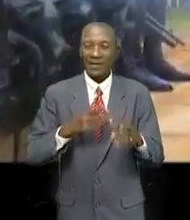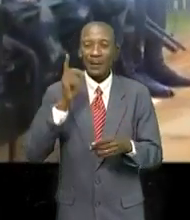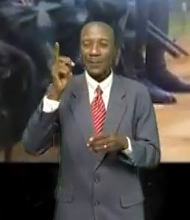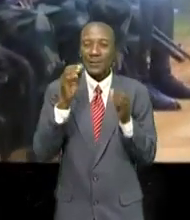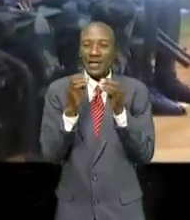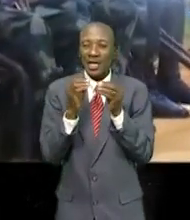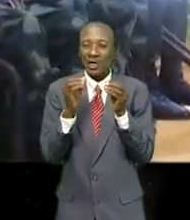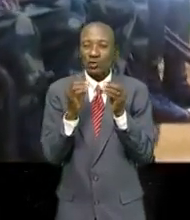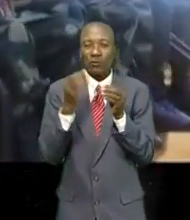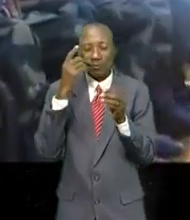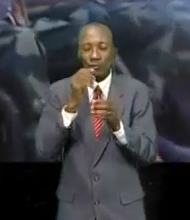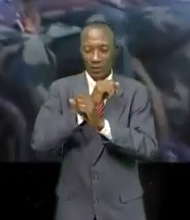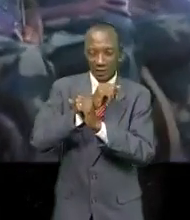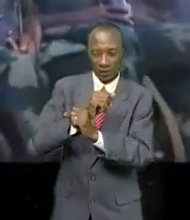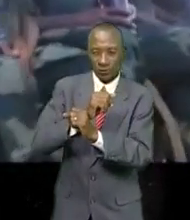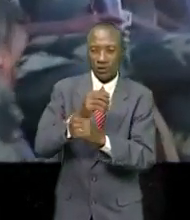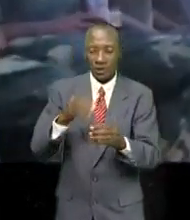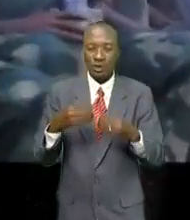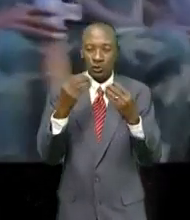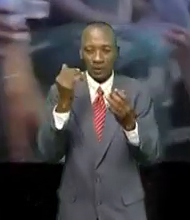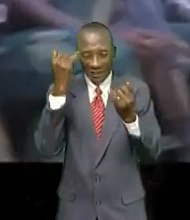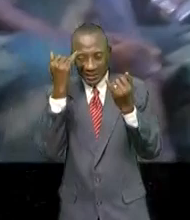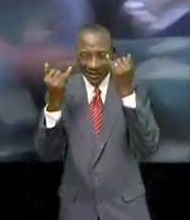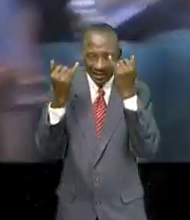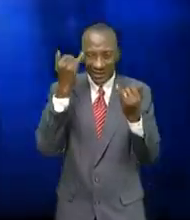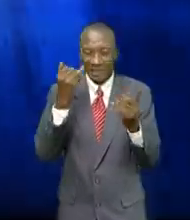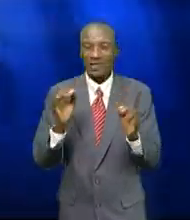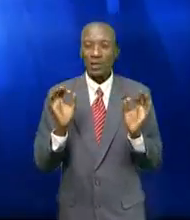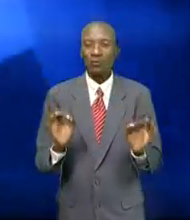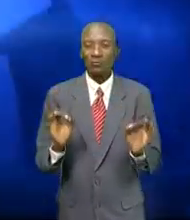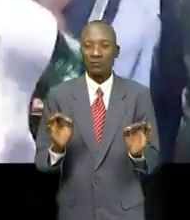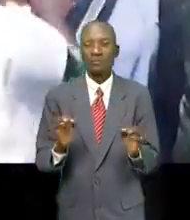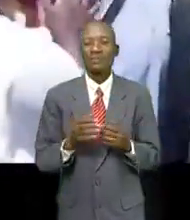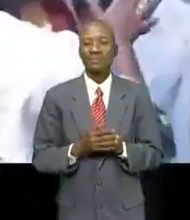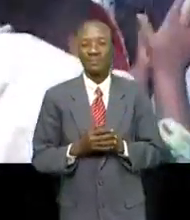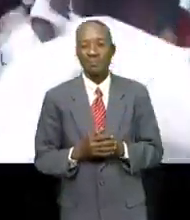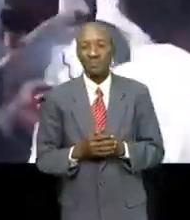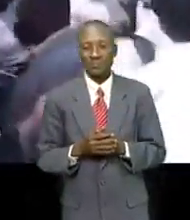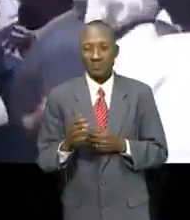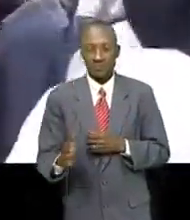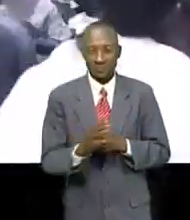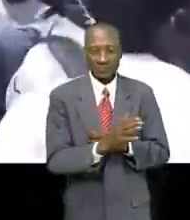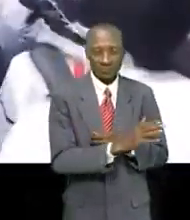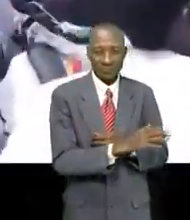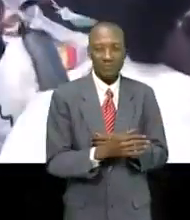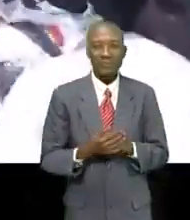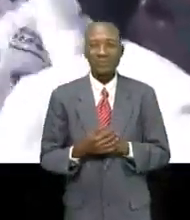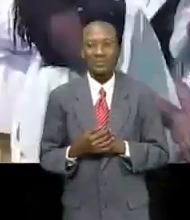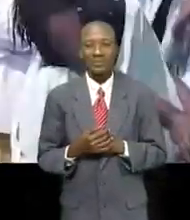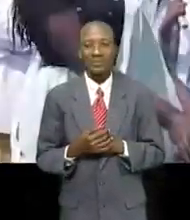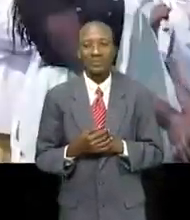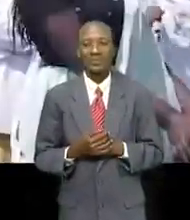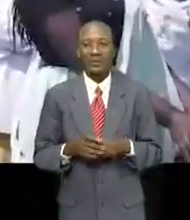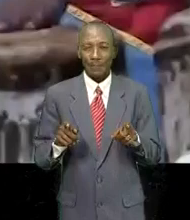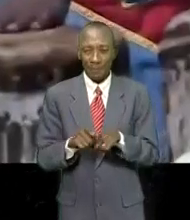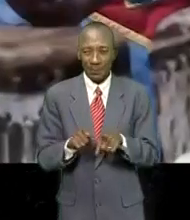sécurité pour de nouvelles stratégies et orientations dans cette zone opérationnelle. Un accueil délirant, c'est le moins que l'on puisse dire du